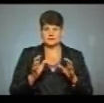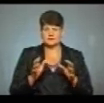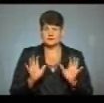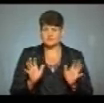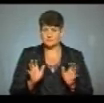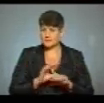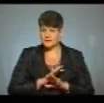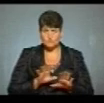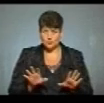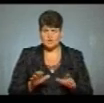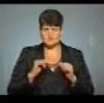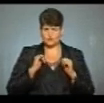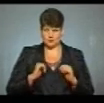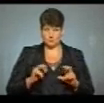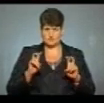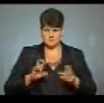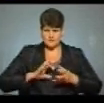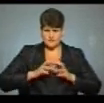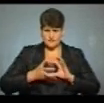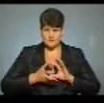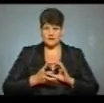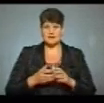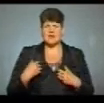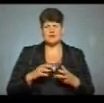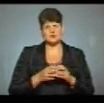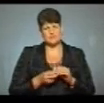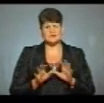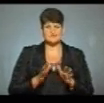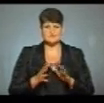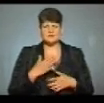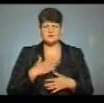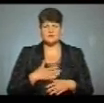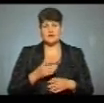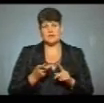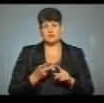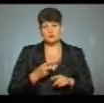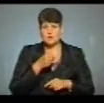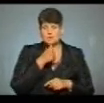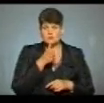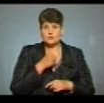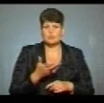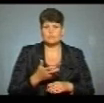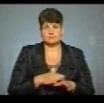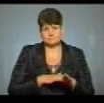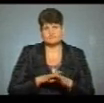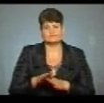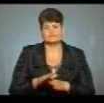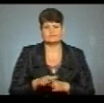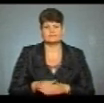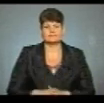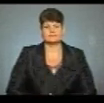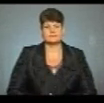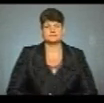і спокійно сісти та з'єднати його. Я результатом не дуже задоволений, але в другій спробі спробую реалізувати себе.